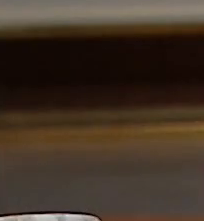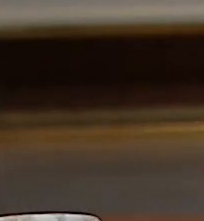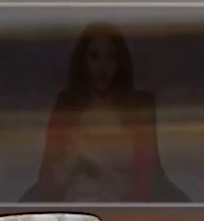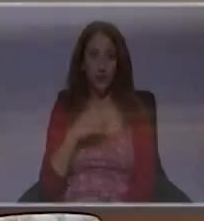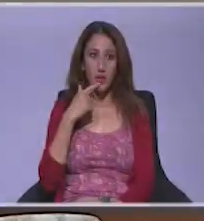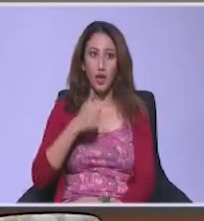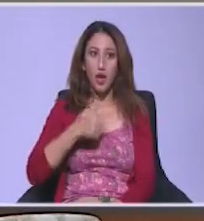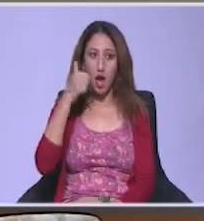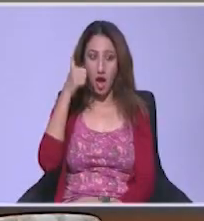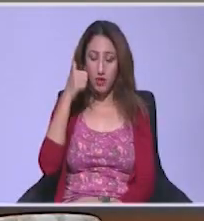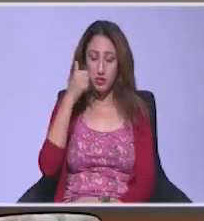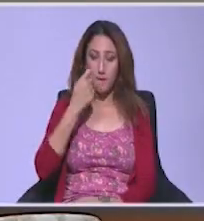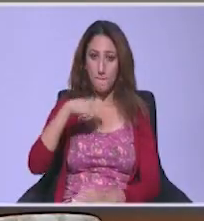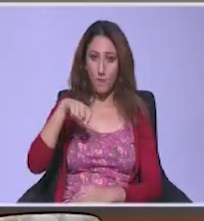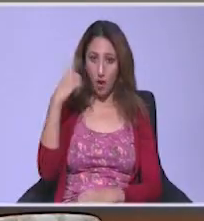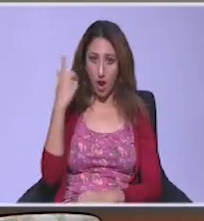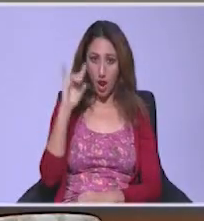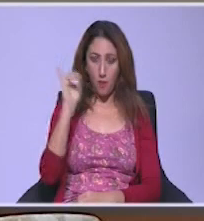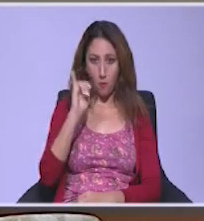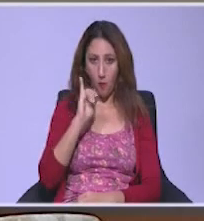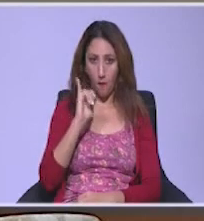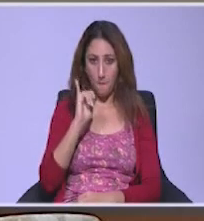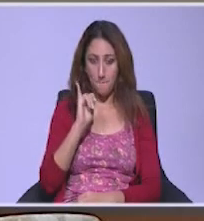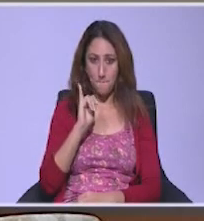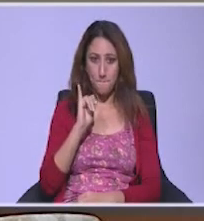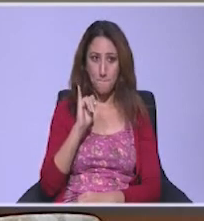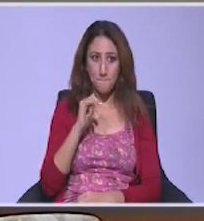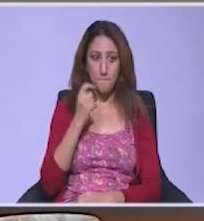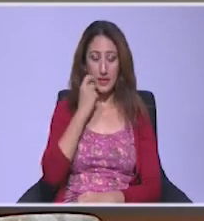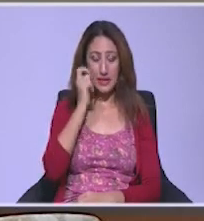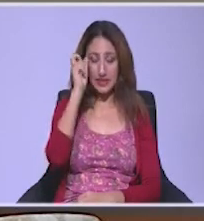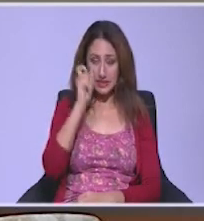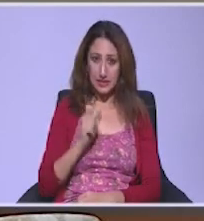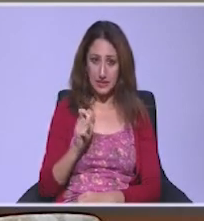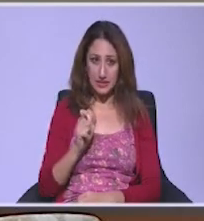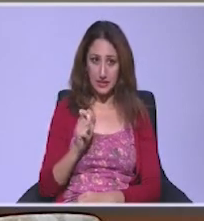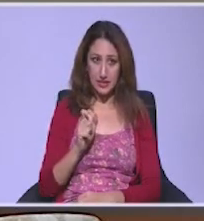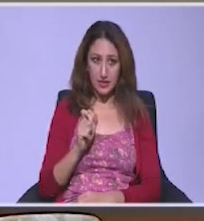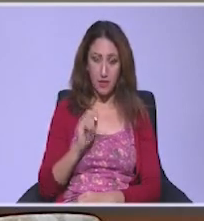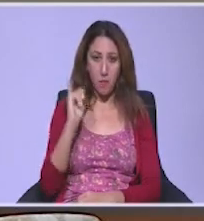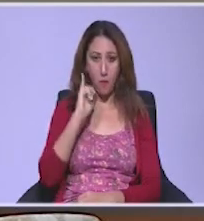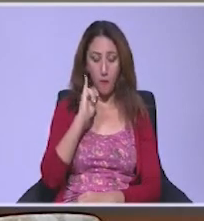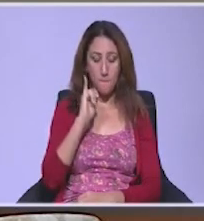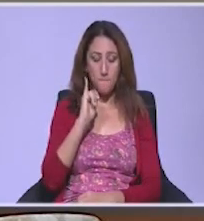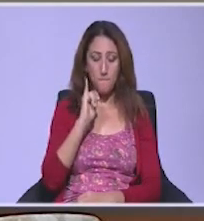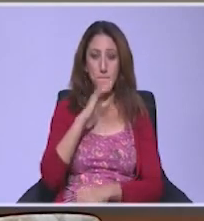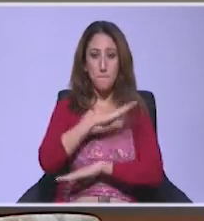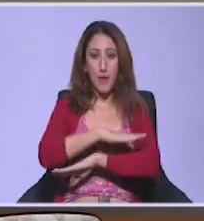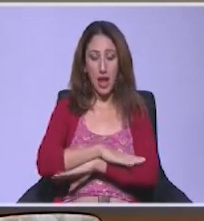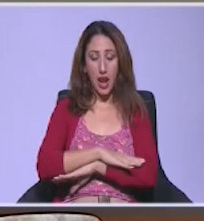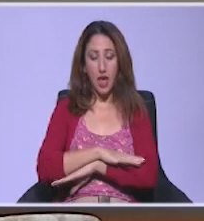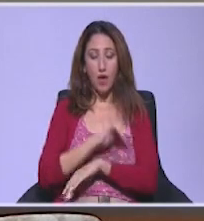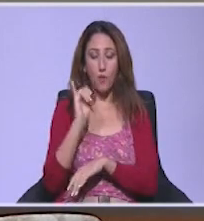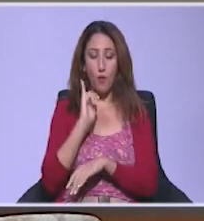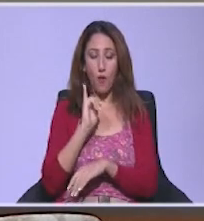أعظم وأغلى وأهم قيمة في حياة الإنسان هي أخلاقه، الأخلاق اللي